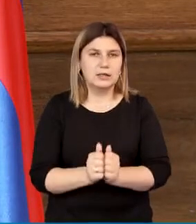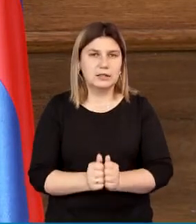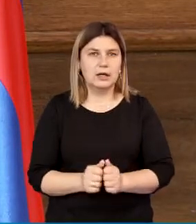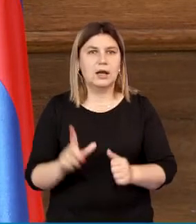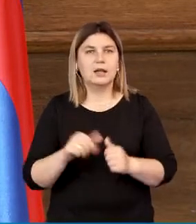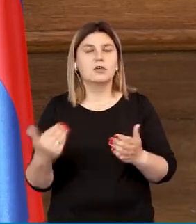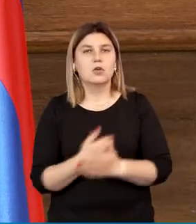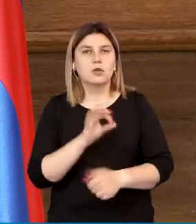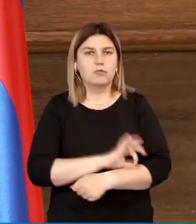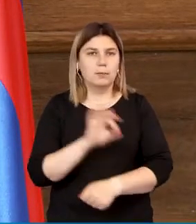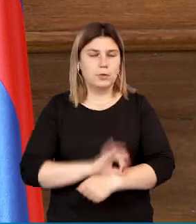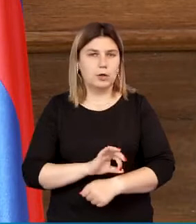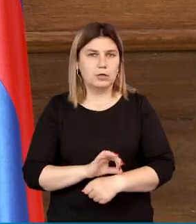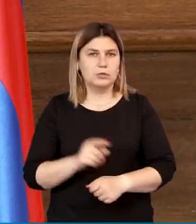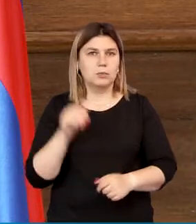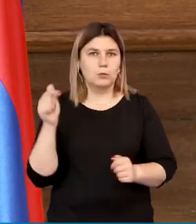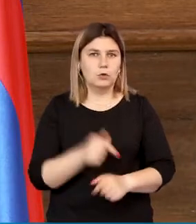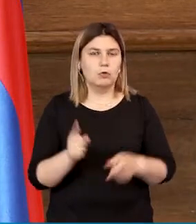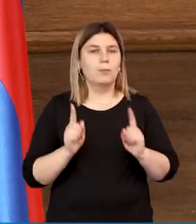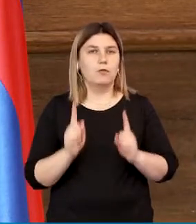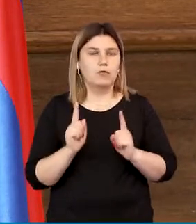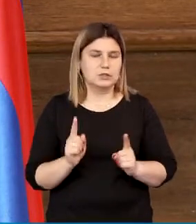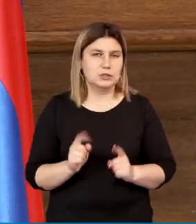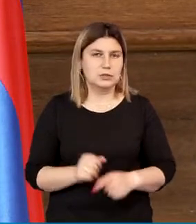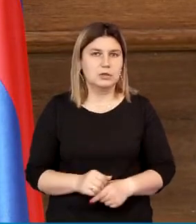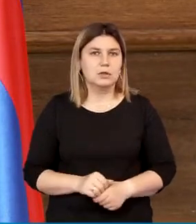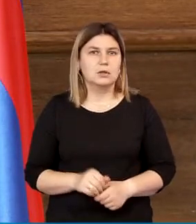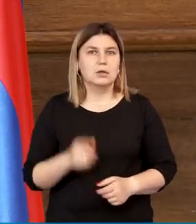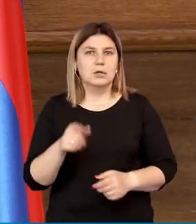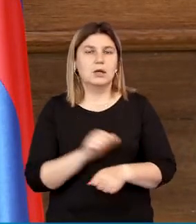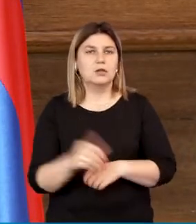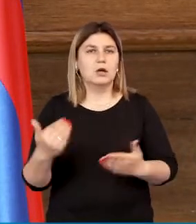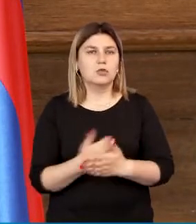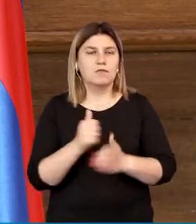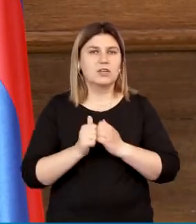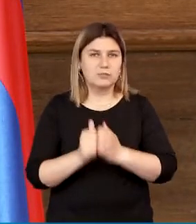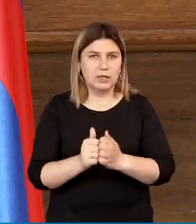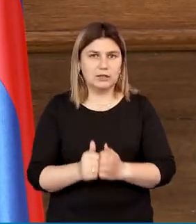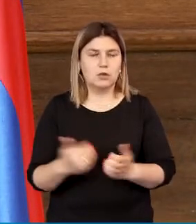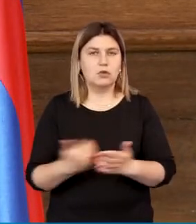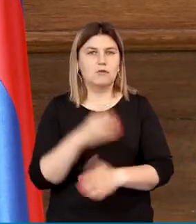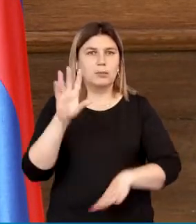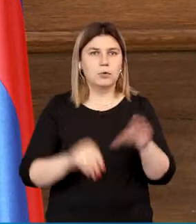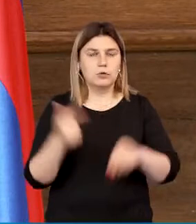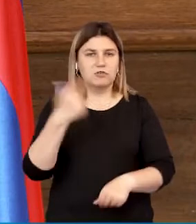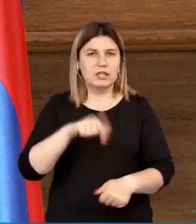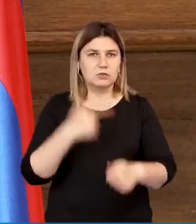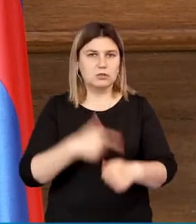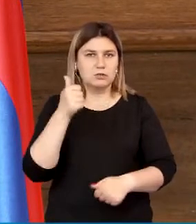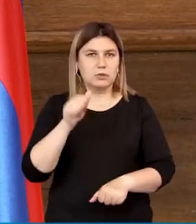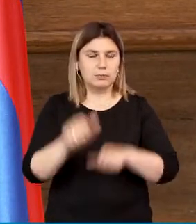nowych projektów musimy podchodzić z dużą ostrożnością. Po prostu tych nowych zadań w nowym budżecie 2021